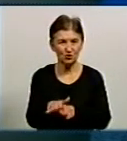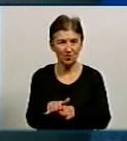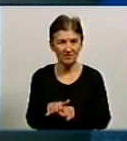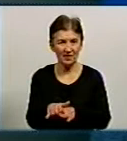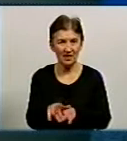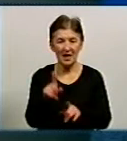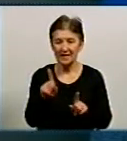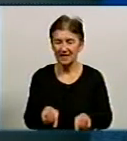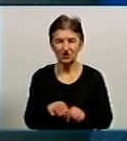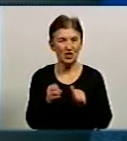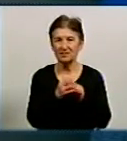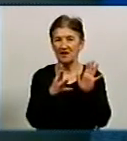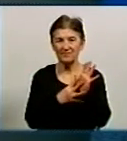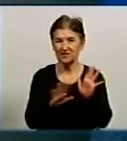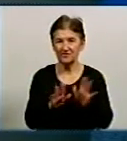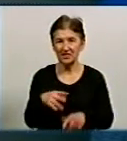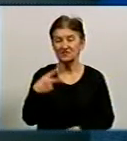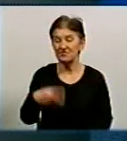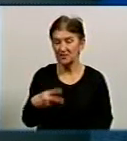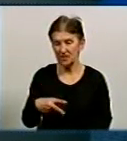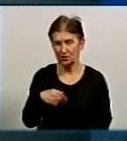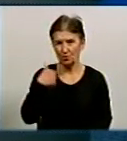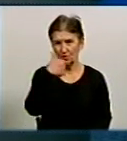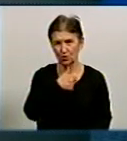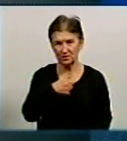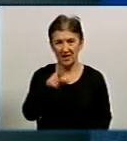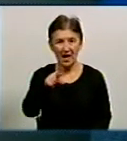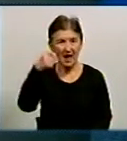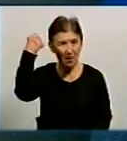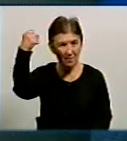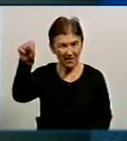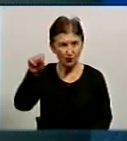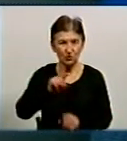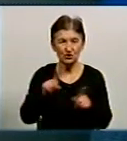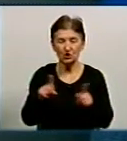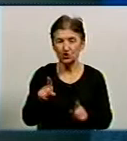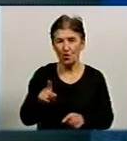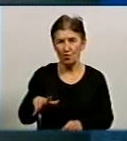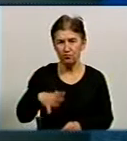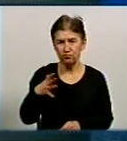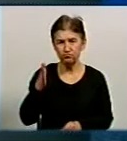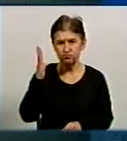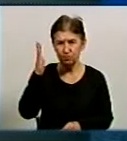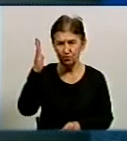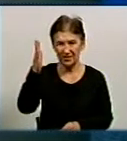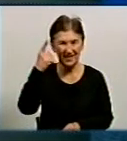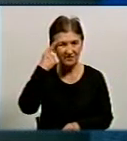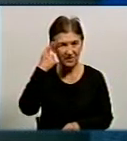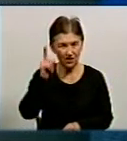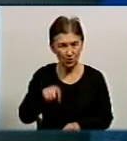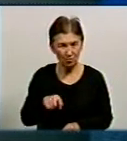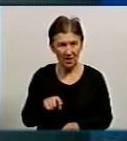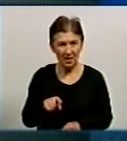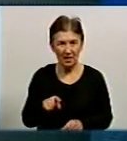навіть не у 19-му, а у 20-му році. Тому що ну, переможці, які були вже відомі, вірніше, які будуть реалізовуватись в 19-му, відомі. Про що